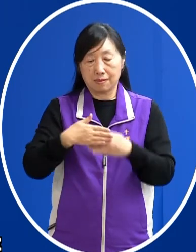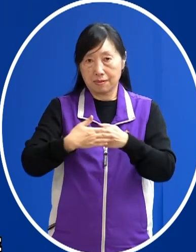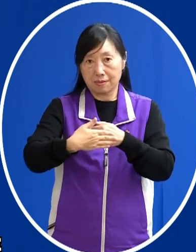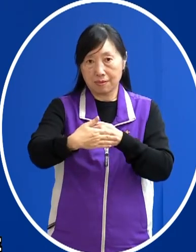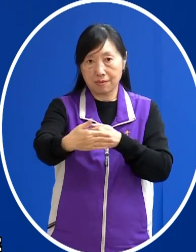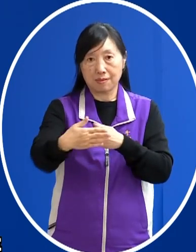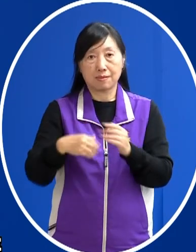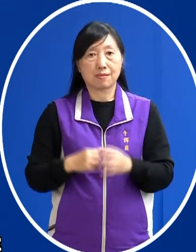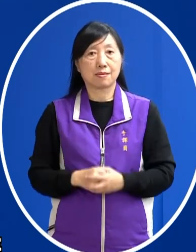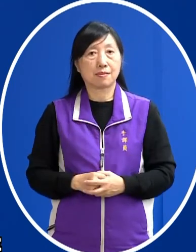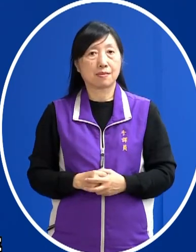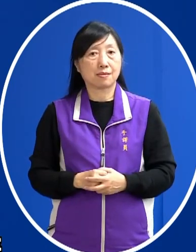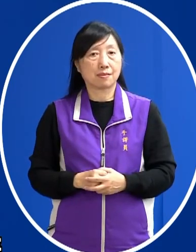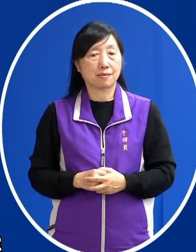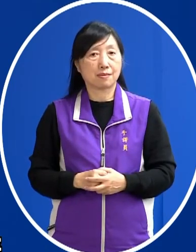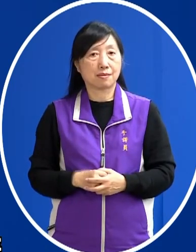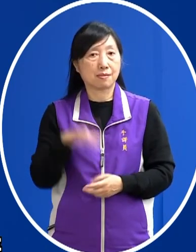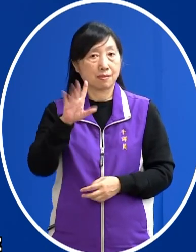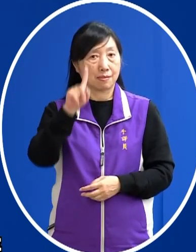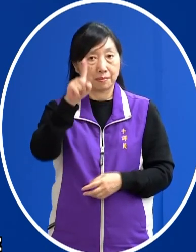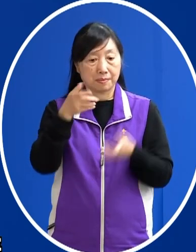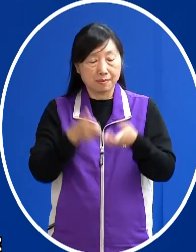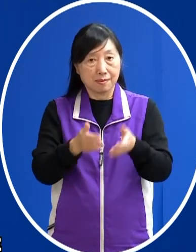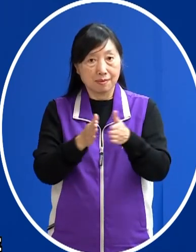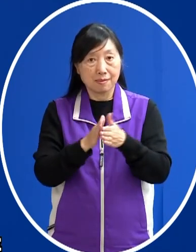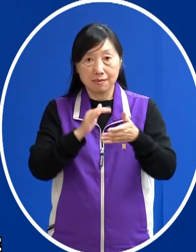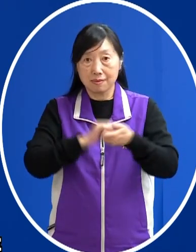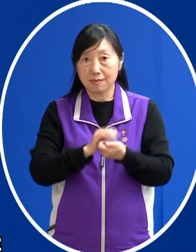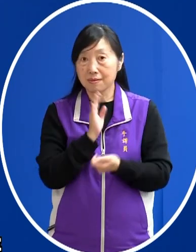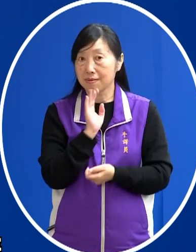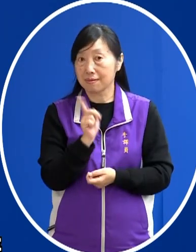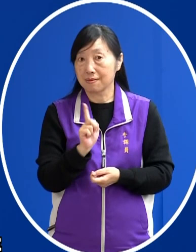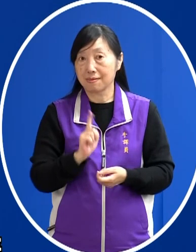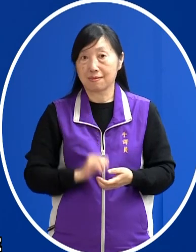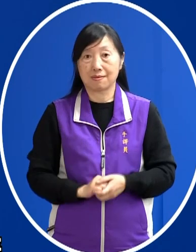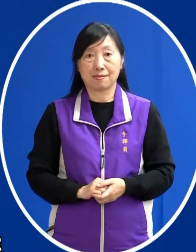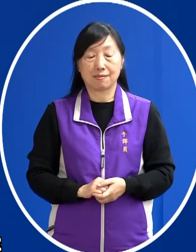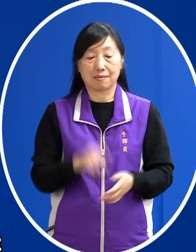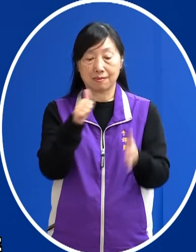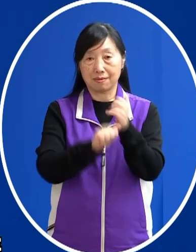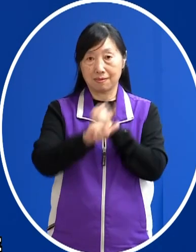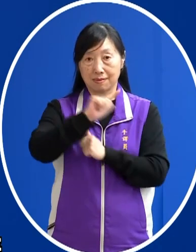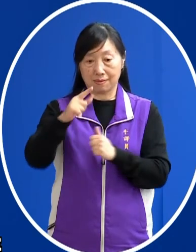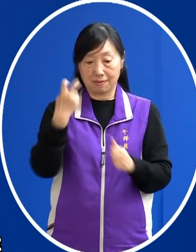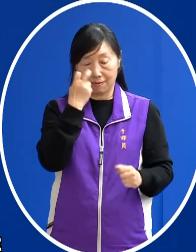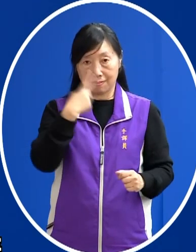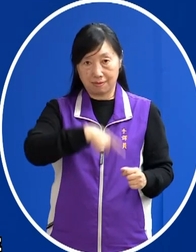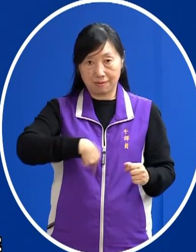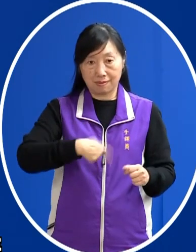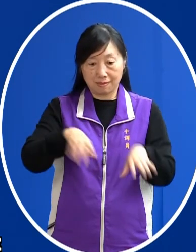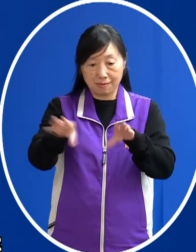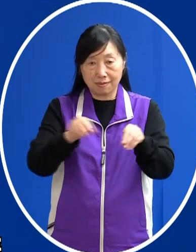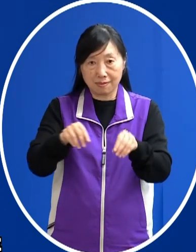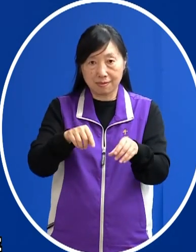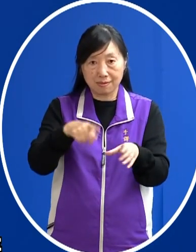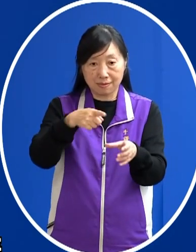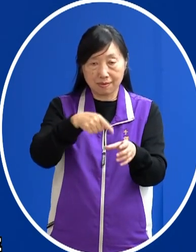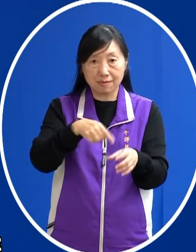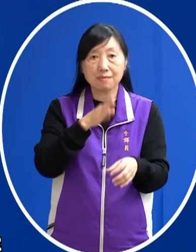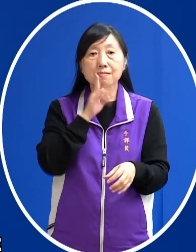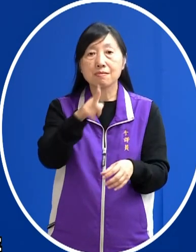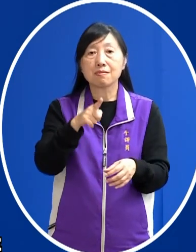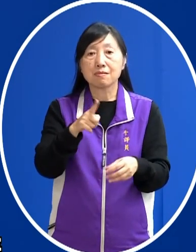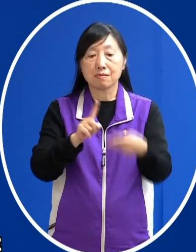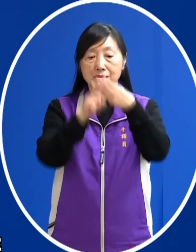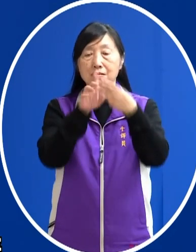面，有一个很重要的决议是，所谓生物检体的采集，我们主要是以